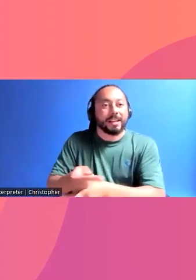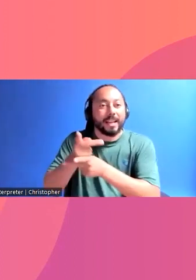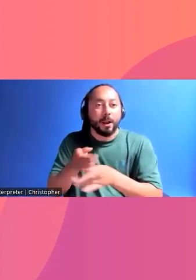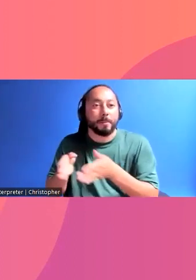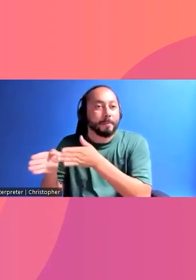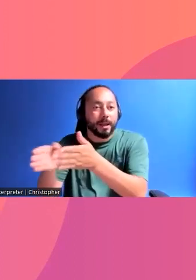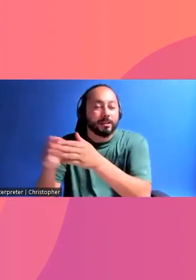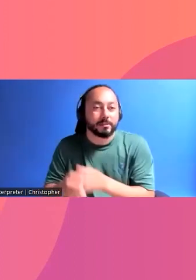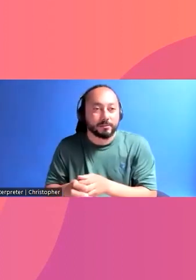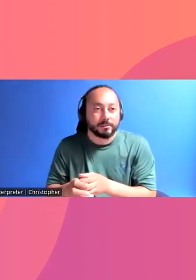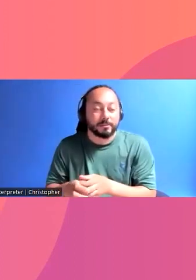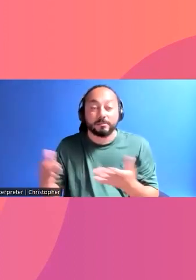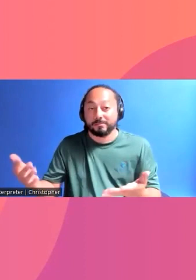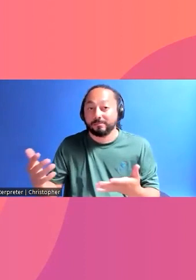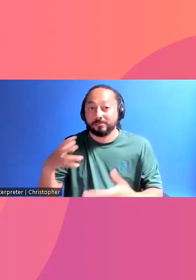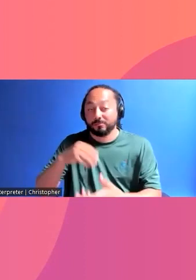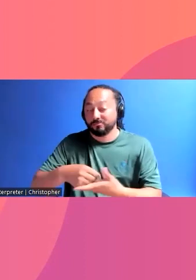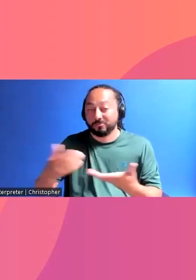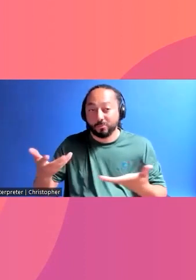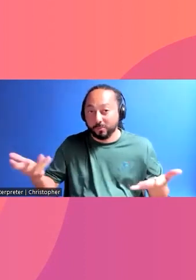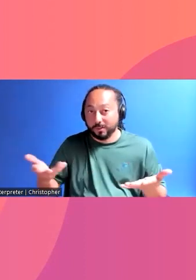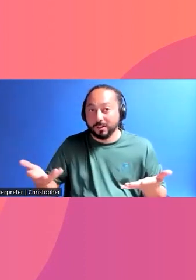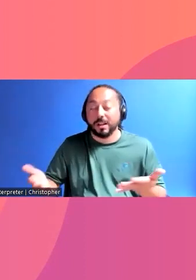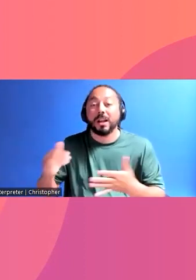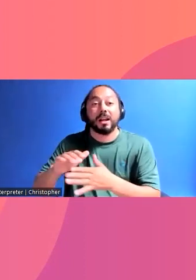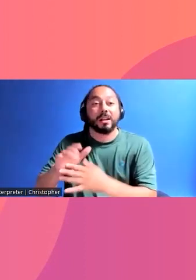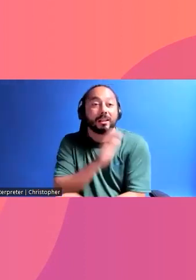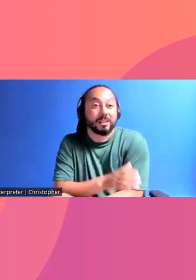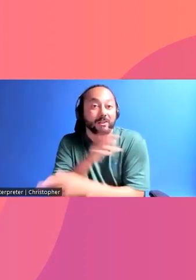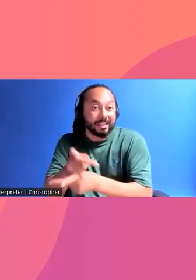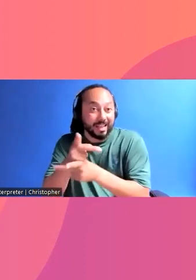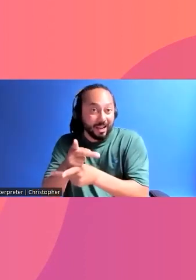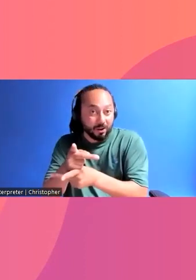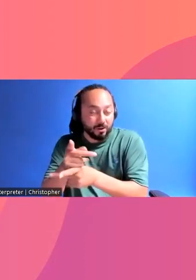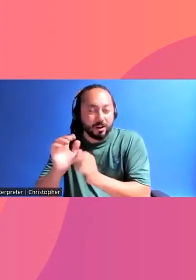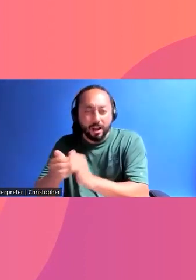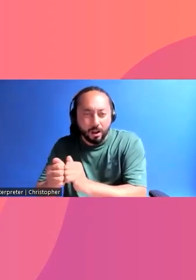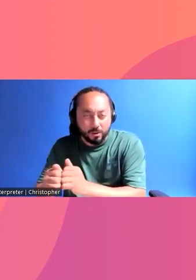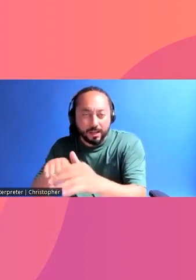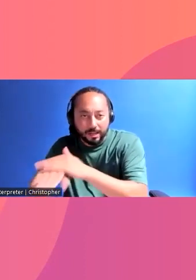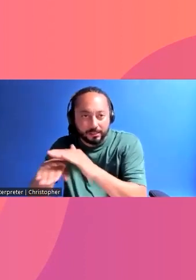cheminements cliniques des personnes noires ayant un TC, dont accès au cheminement clinique,